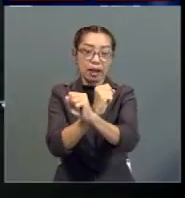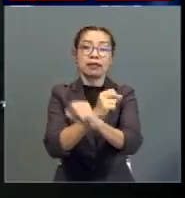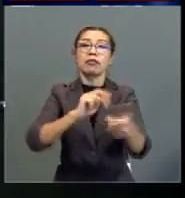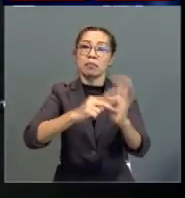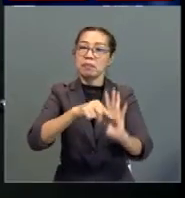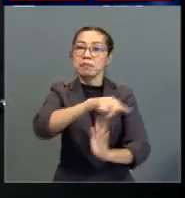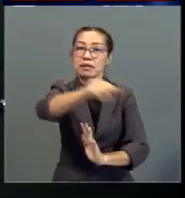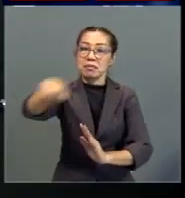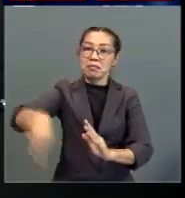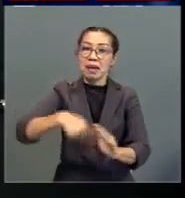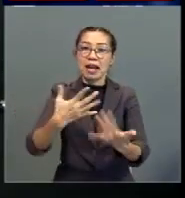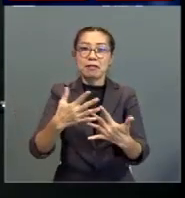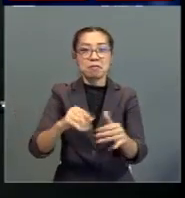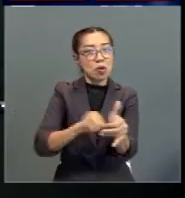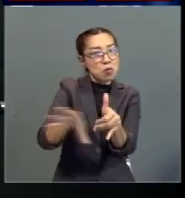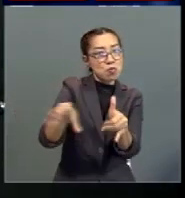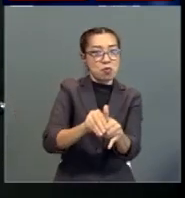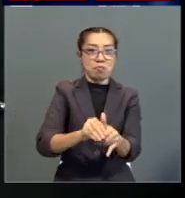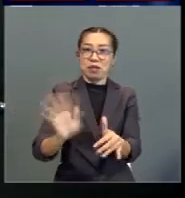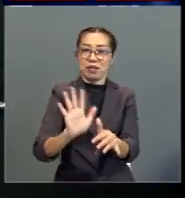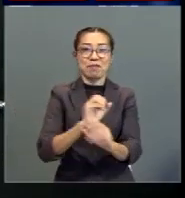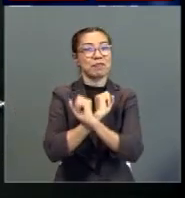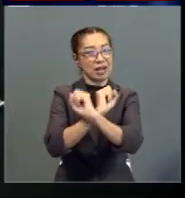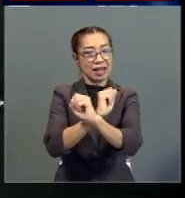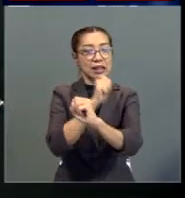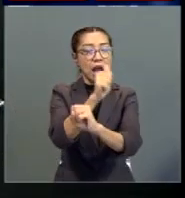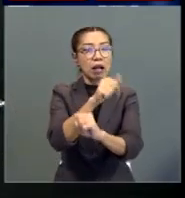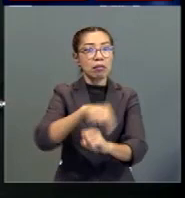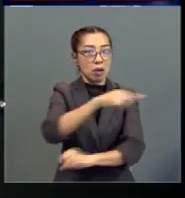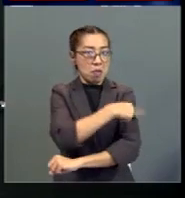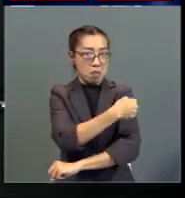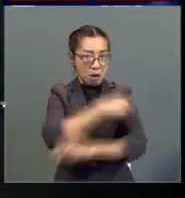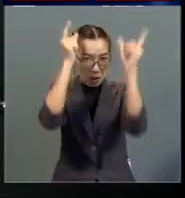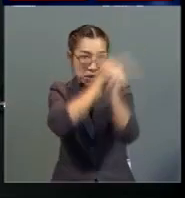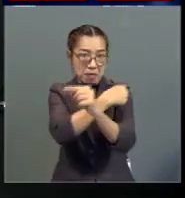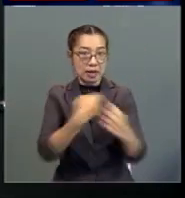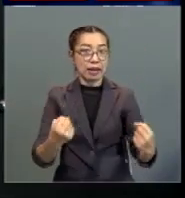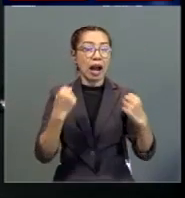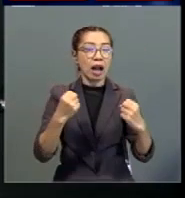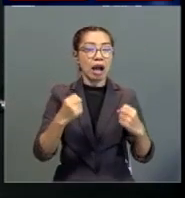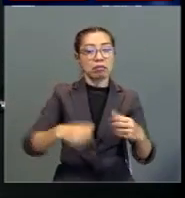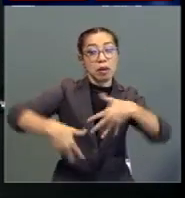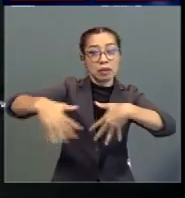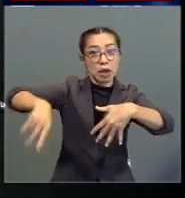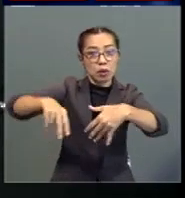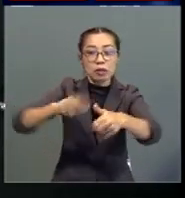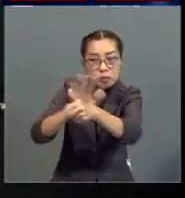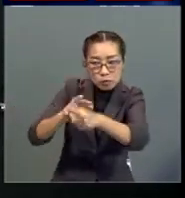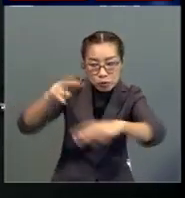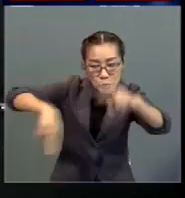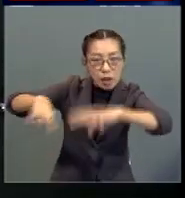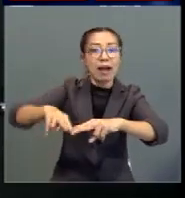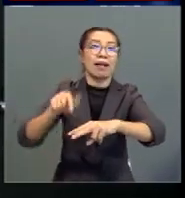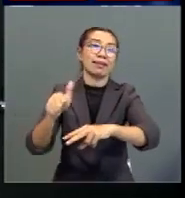ป้องกันไม่ให้เกิดโรคที่จะมาเป็นอุปสรรคต่อการดูแลรักษาประชาชนผู้ป่วยด้วยโรคโควิ